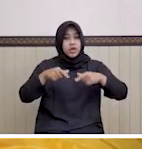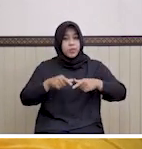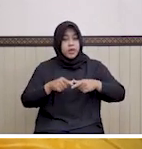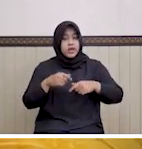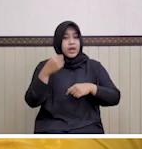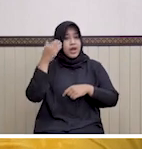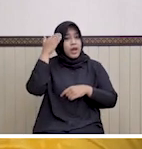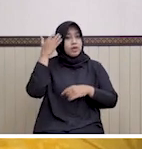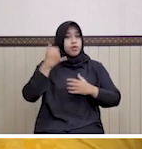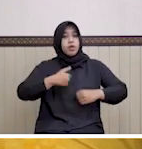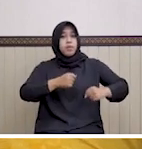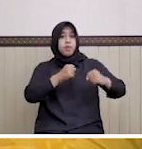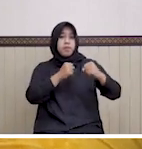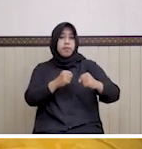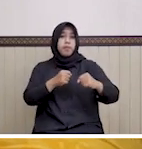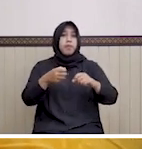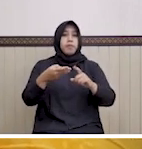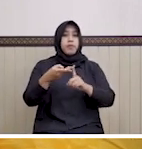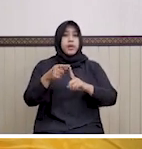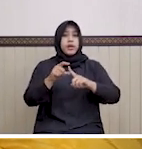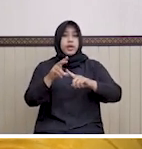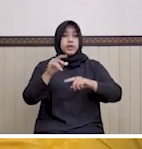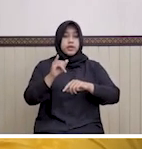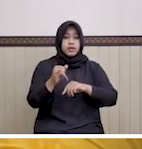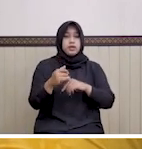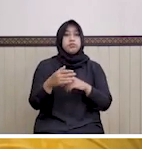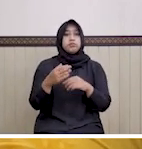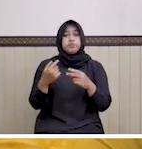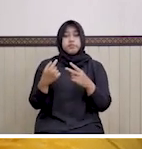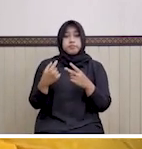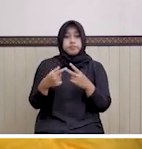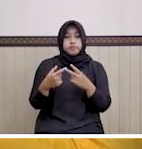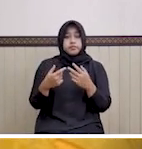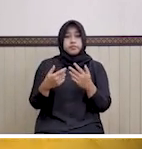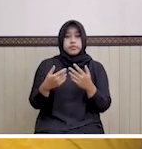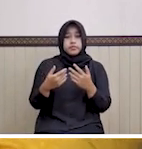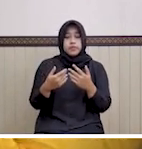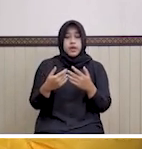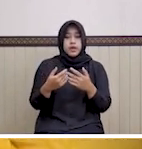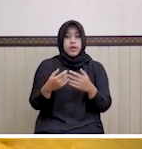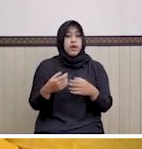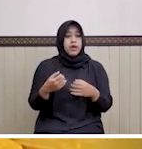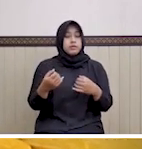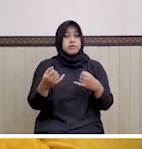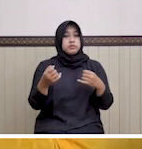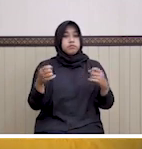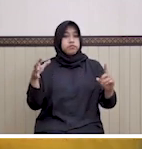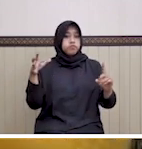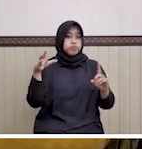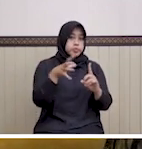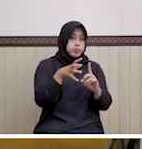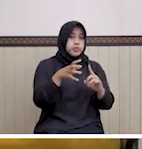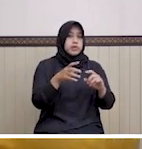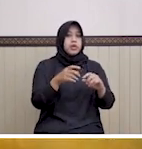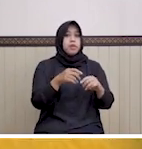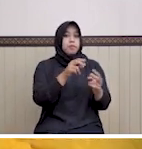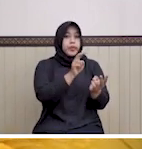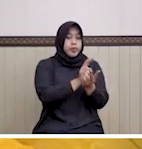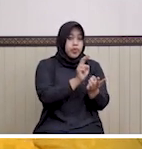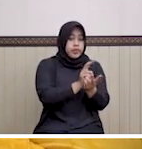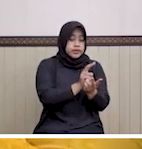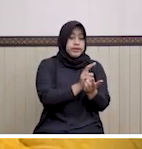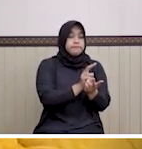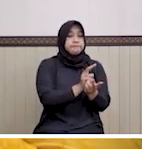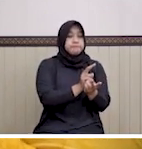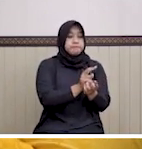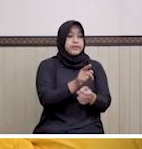mengetahui apa yang dilakukan dan juga ketika serangan itu terjadi ya ketika pemerkosaan itu terjadi